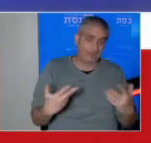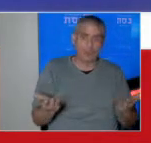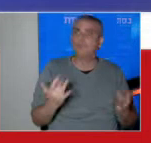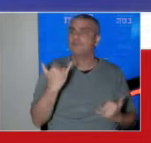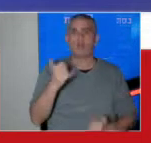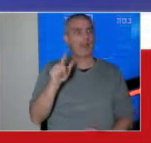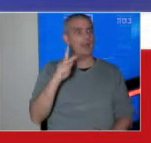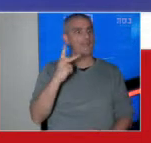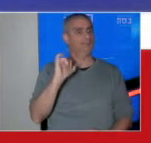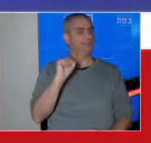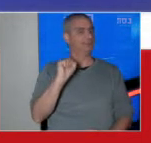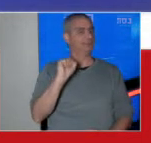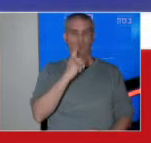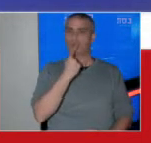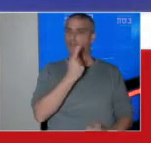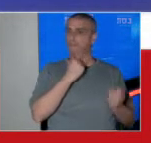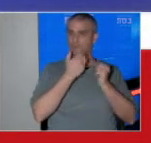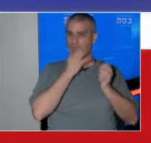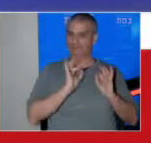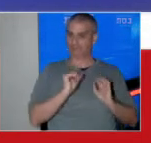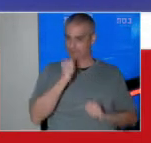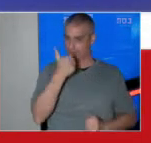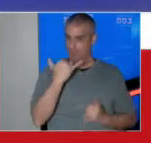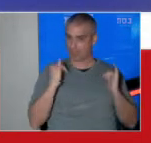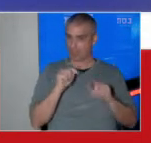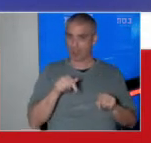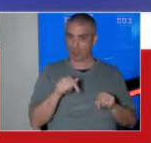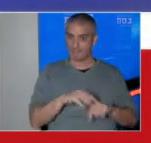והנה אלפיס, אפשר להגיד הסופה הרצינית הראשונה של החורף?